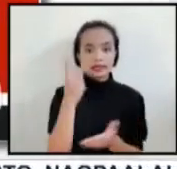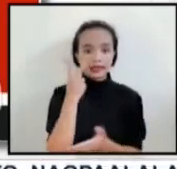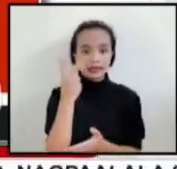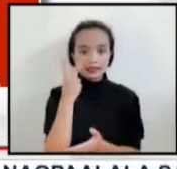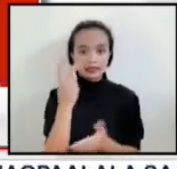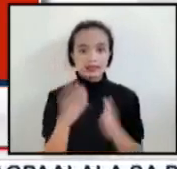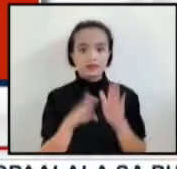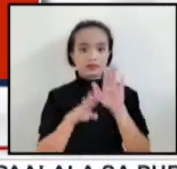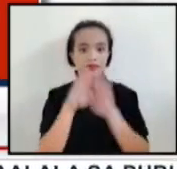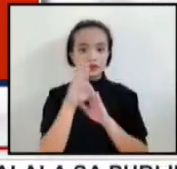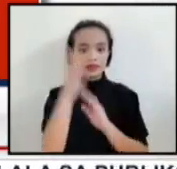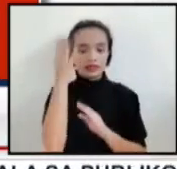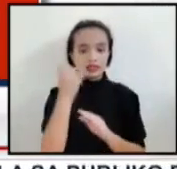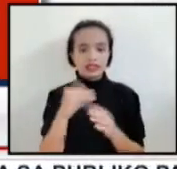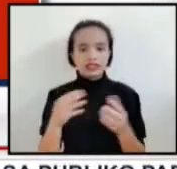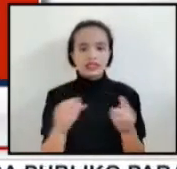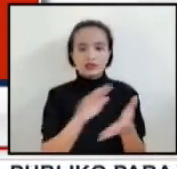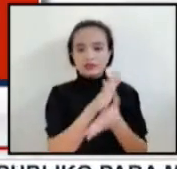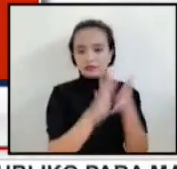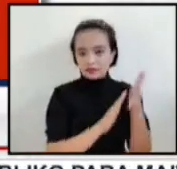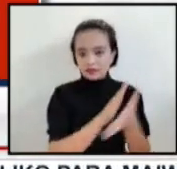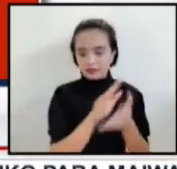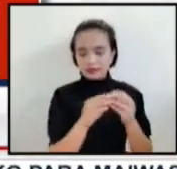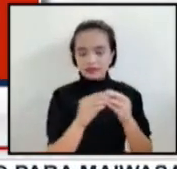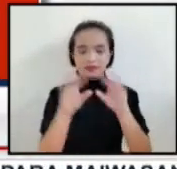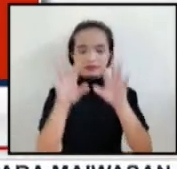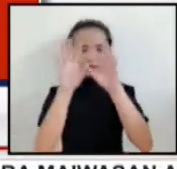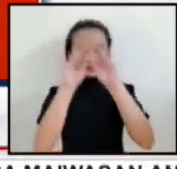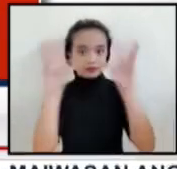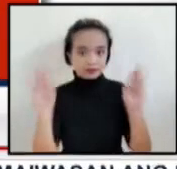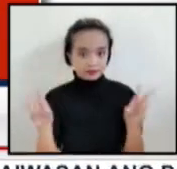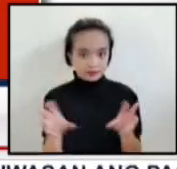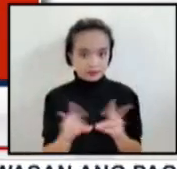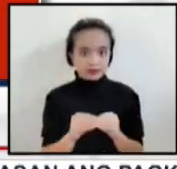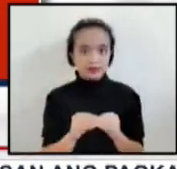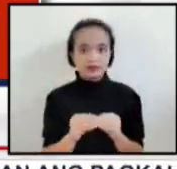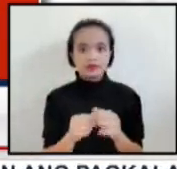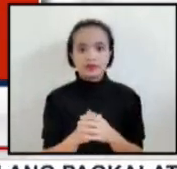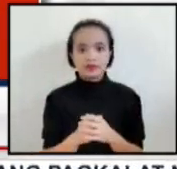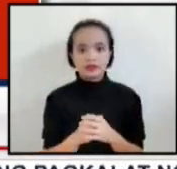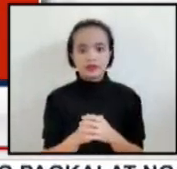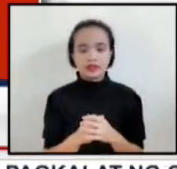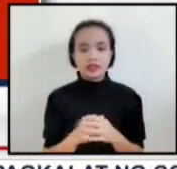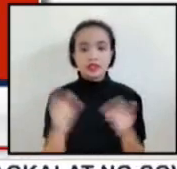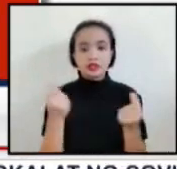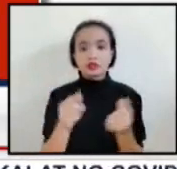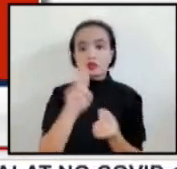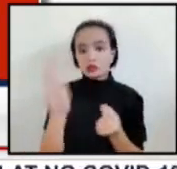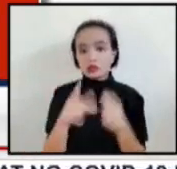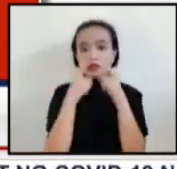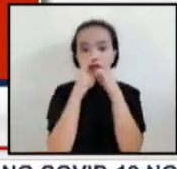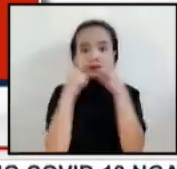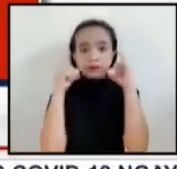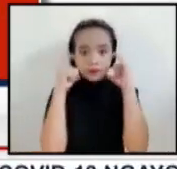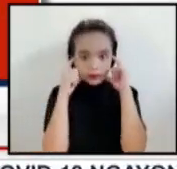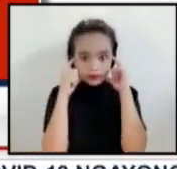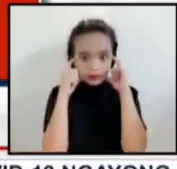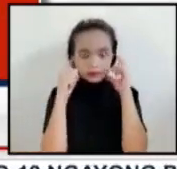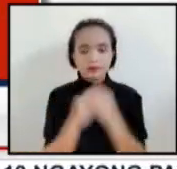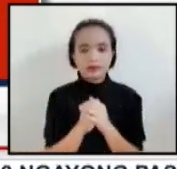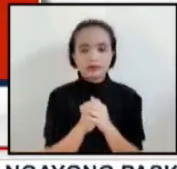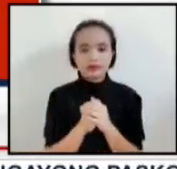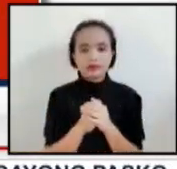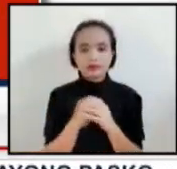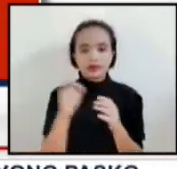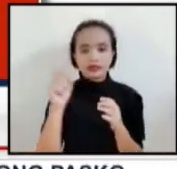Christmas gatherings, no. So, if we're not requiring people to mask, no, and they'll be indoors and with their mask off, no, because